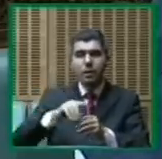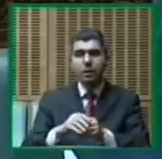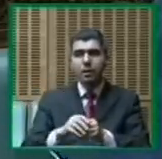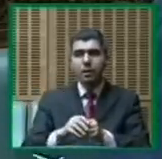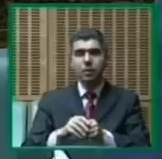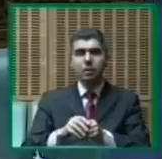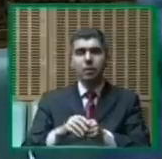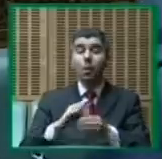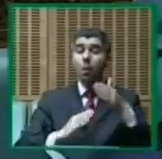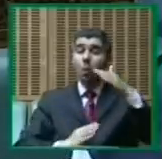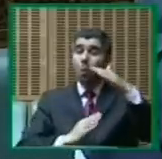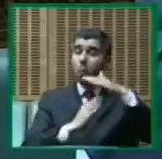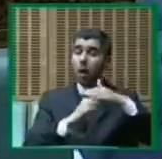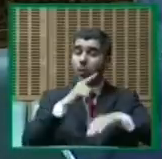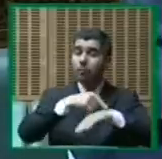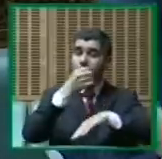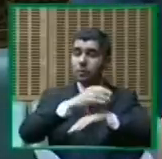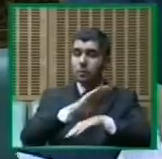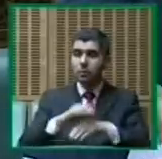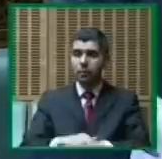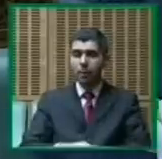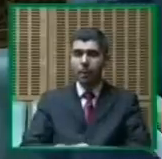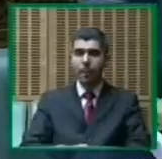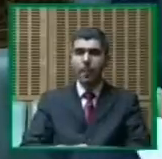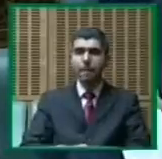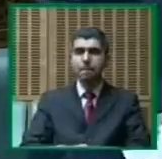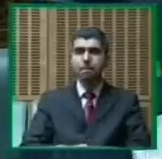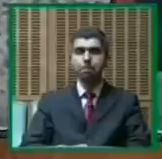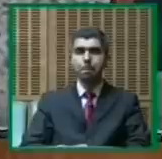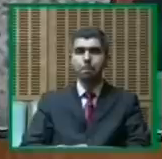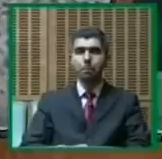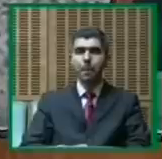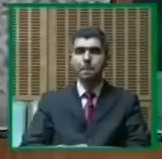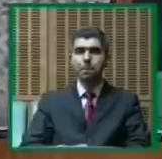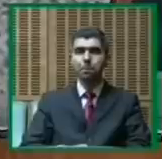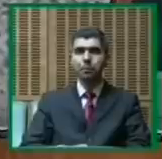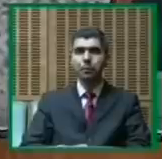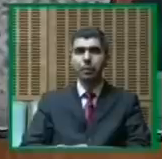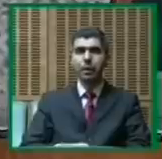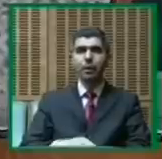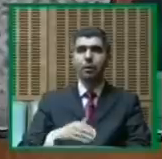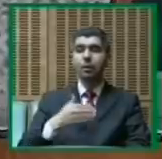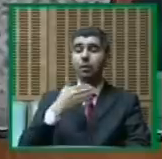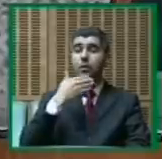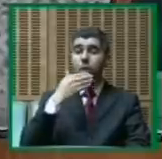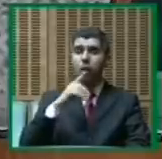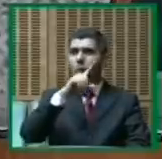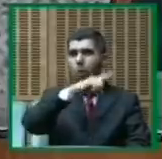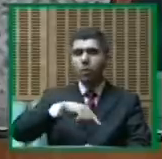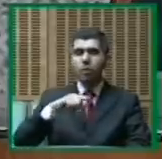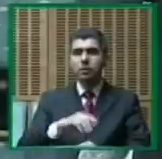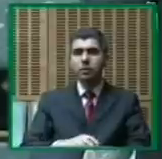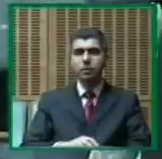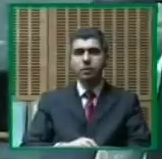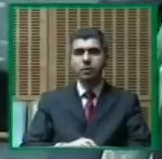راه ظلم كبير كيتصرف في الدار. تفضل السيد الوزير. شكرا، انا احيي غيرتكم السيد. انتهى الوقت